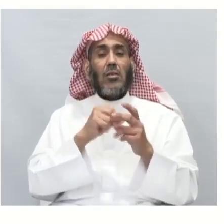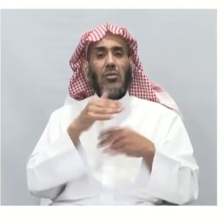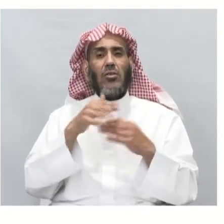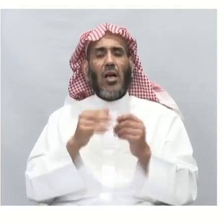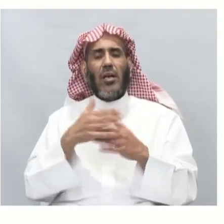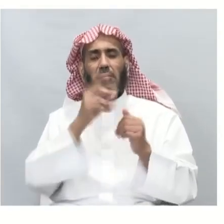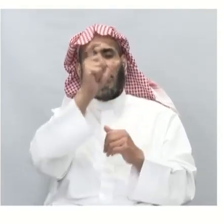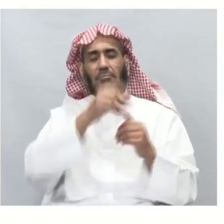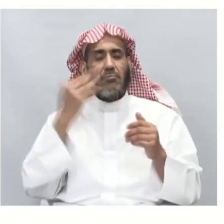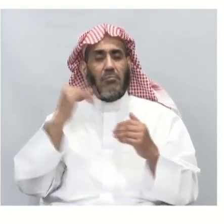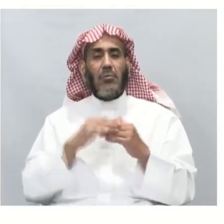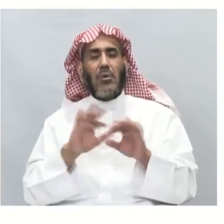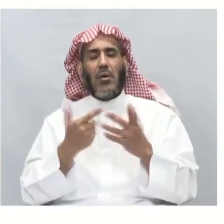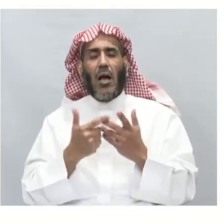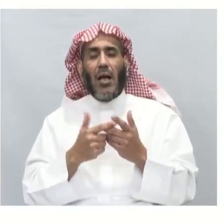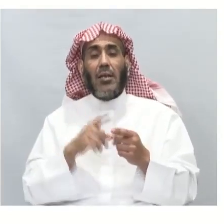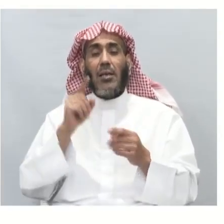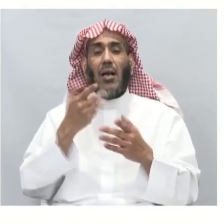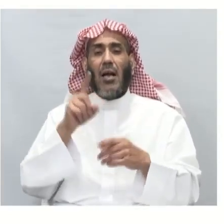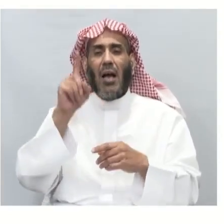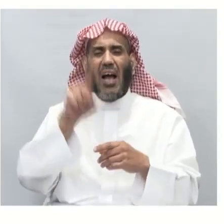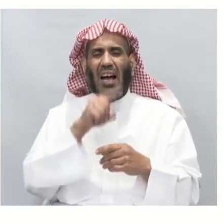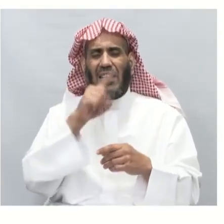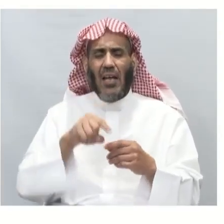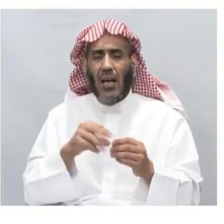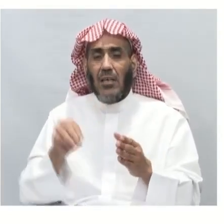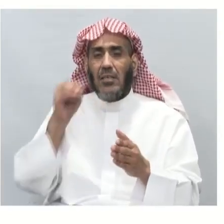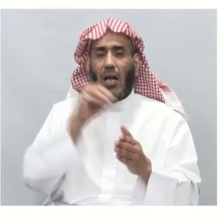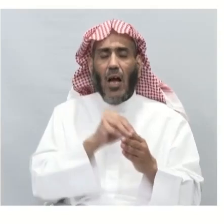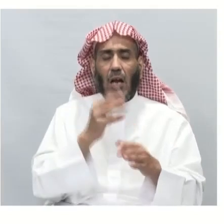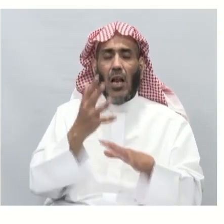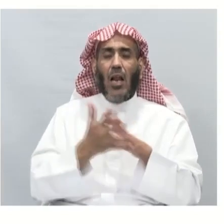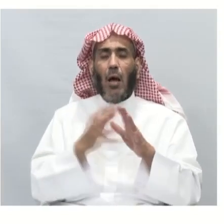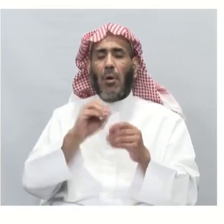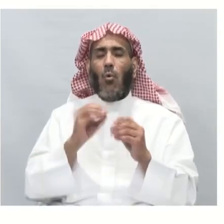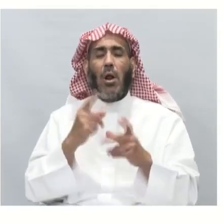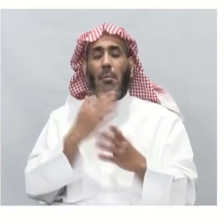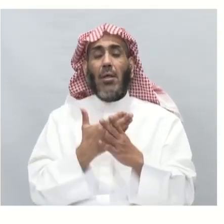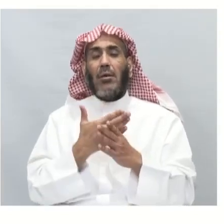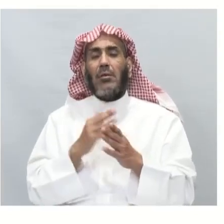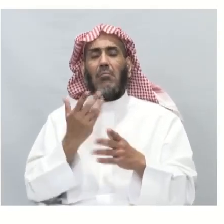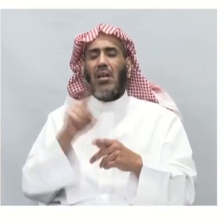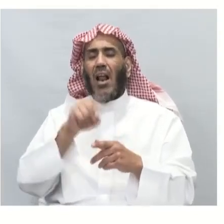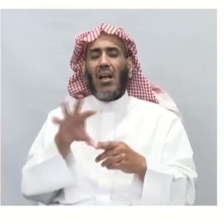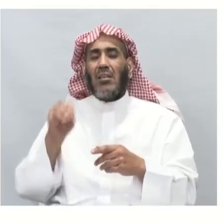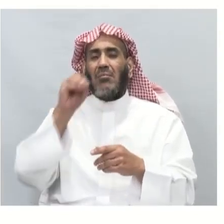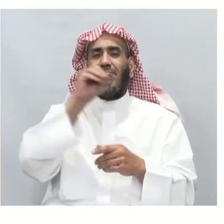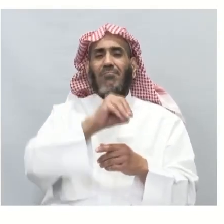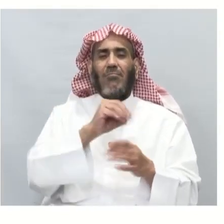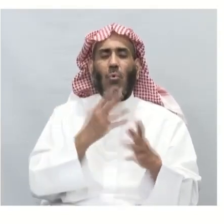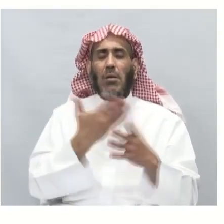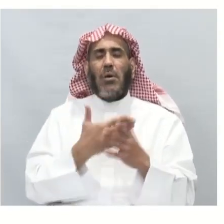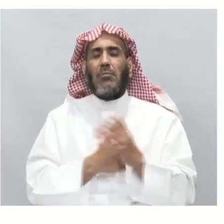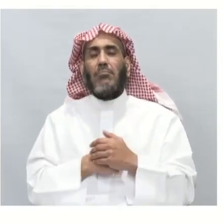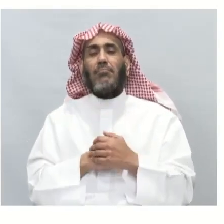هنا يسال يقول اين اخطا ناقل الخبر ولماذا اين اخطا ناقل الخبر